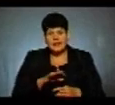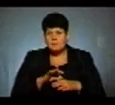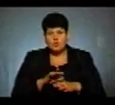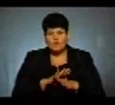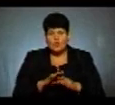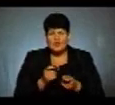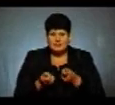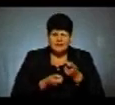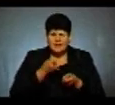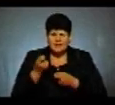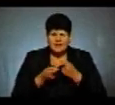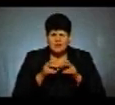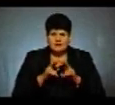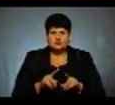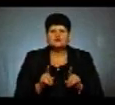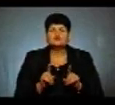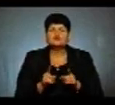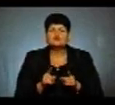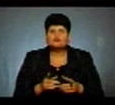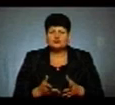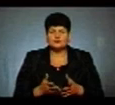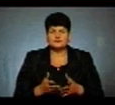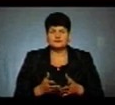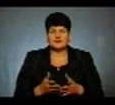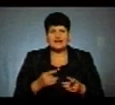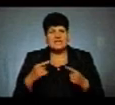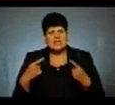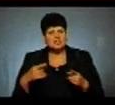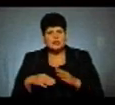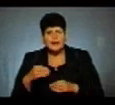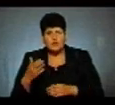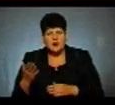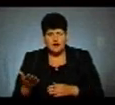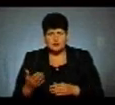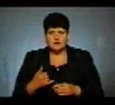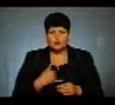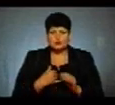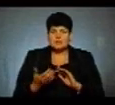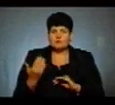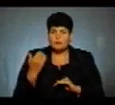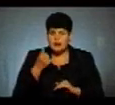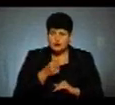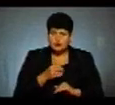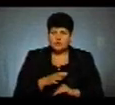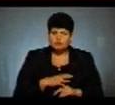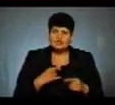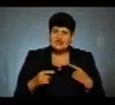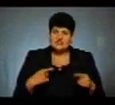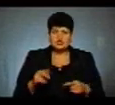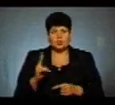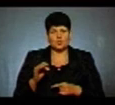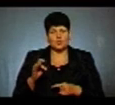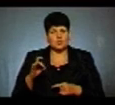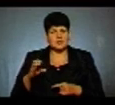такого детального аналізу, чому саме інші не обрали. Тому що в нас попередні роки були і інші курси,